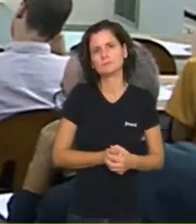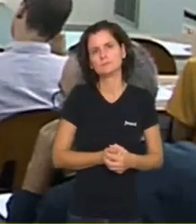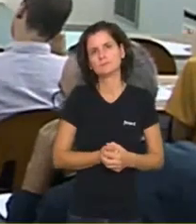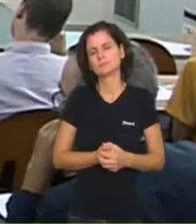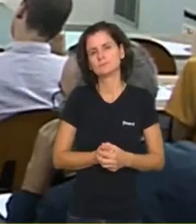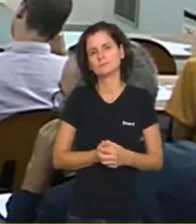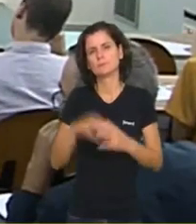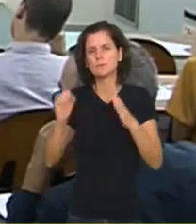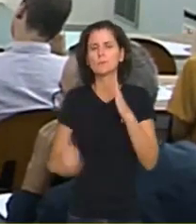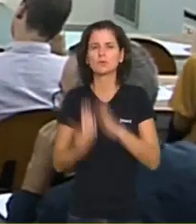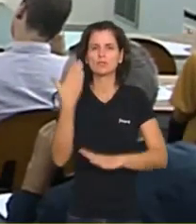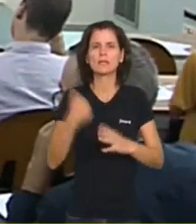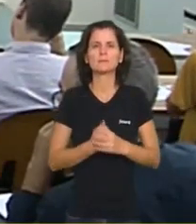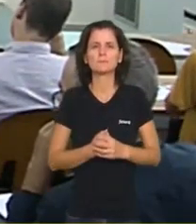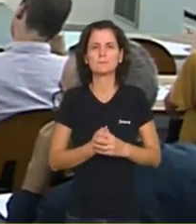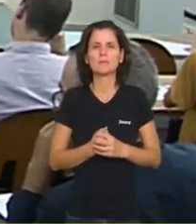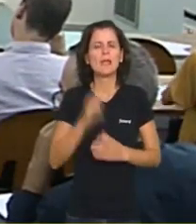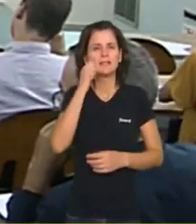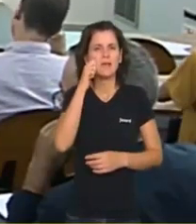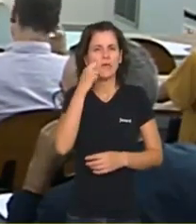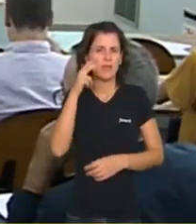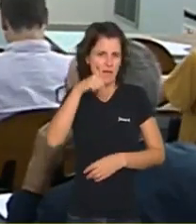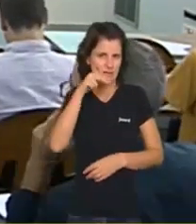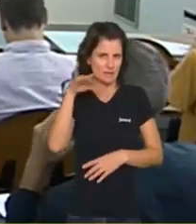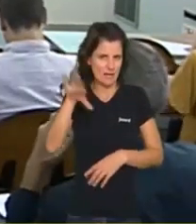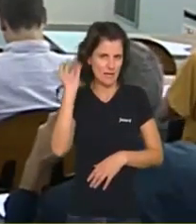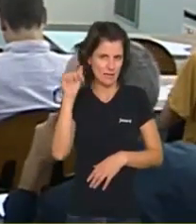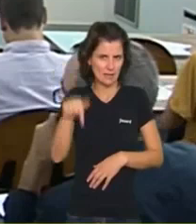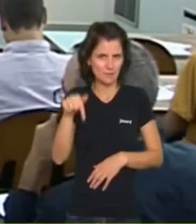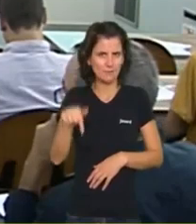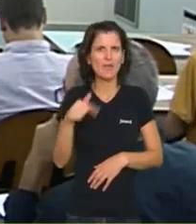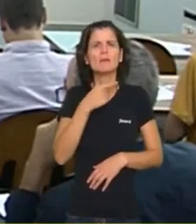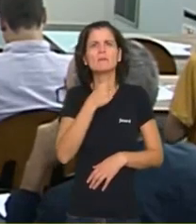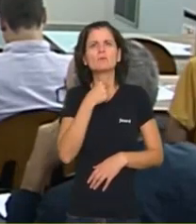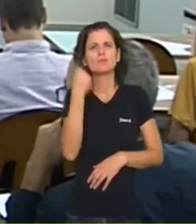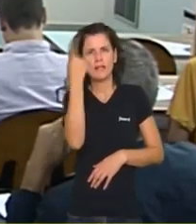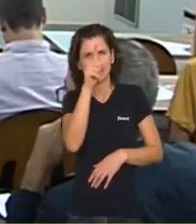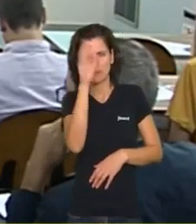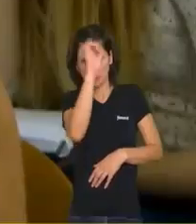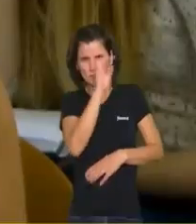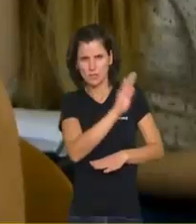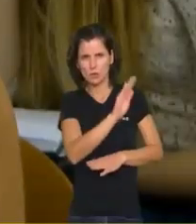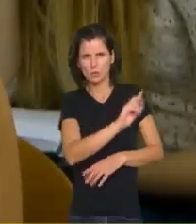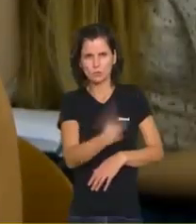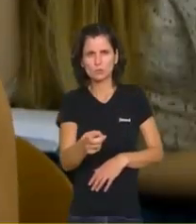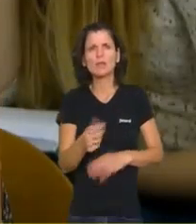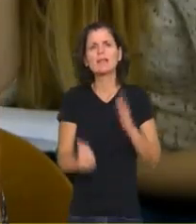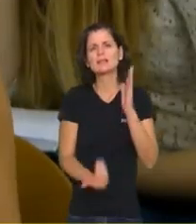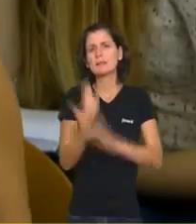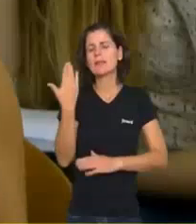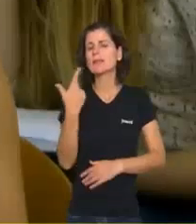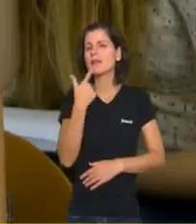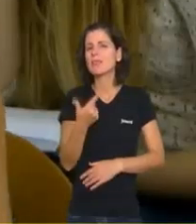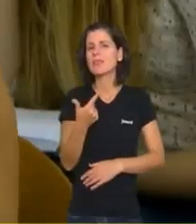Hola, bon dia. Respecte al tema de l'avinguda del Sabadell, volia, si és possible, que em fes una valoració per les paraules de Junqueras este matí, que ha dit que el Sabadell